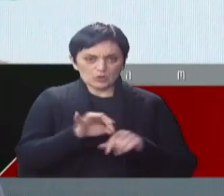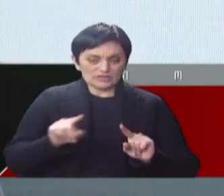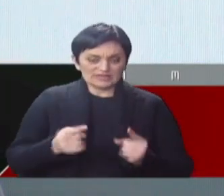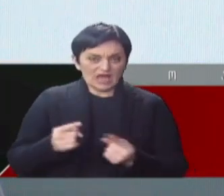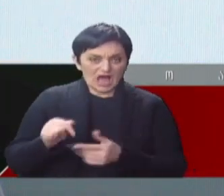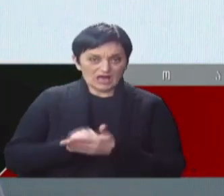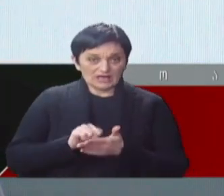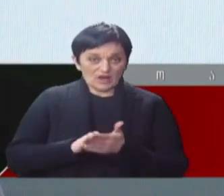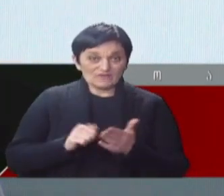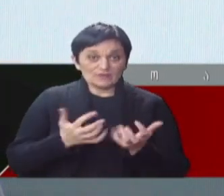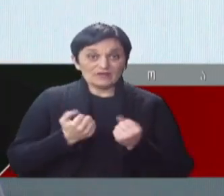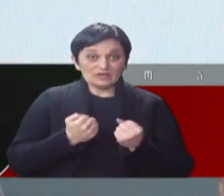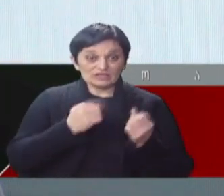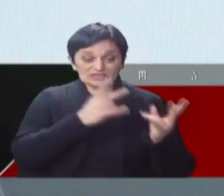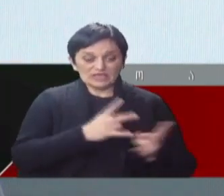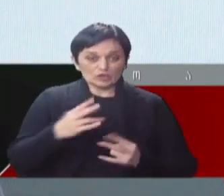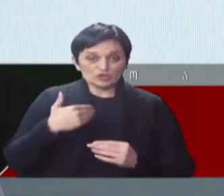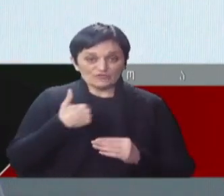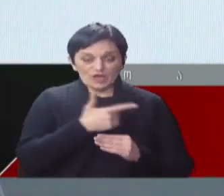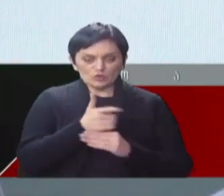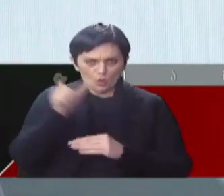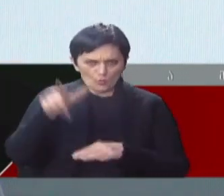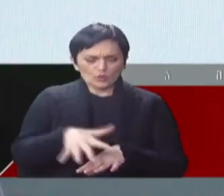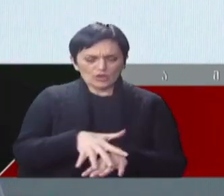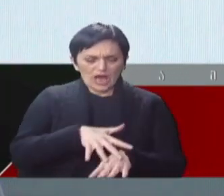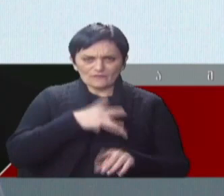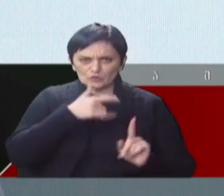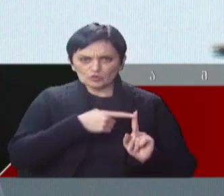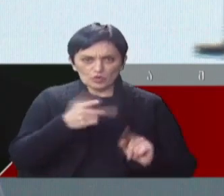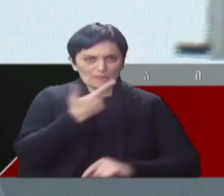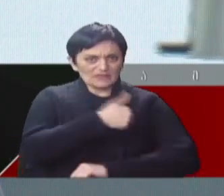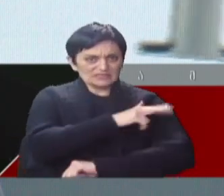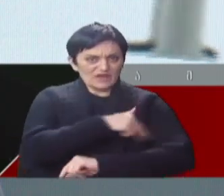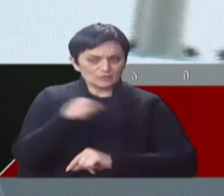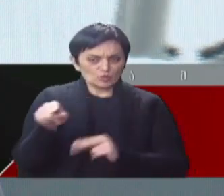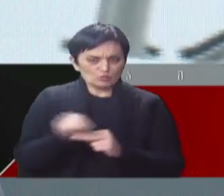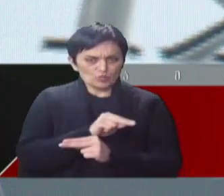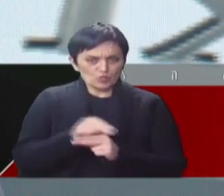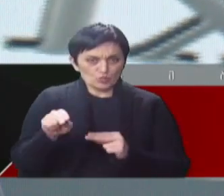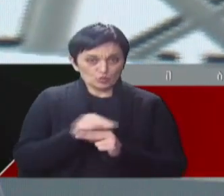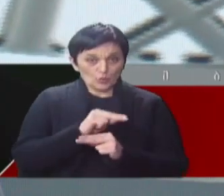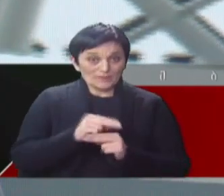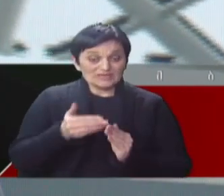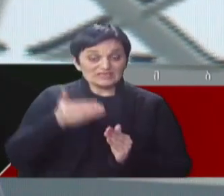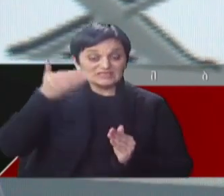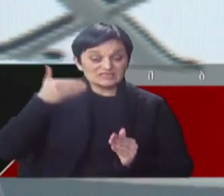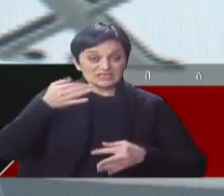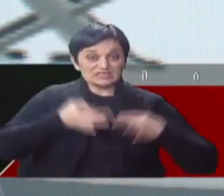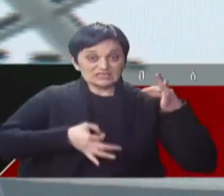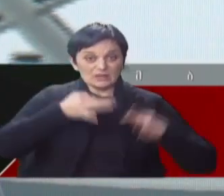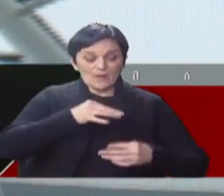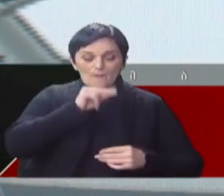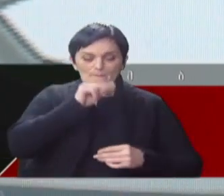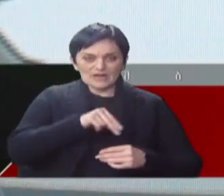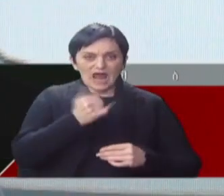acaus, mireboli de aziane pe bișede, ca cheni operatori Hanks Lovidrois, ca nolo bași savad, mkopoșim kurnalobda. Cina instanței smo samartlem bral de bule,